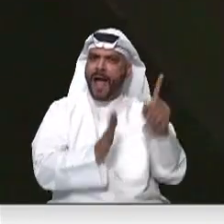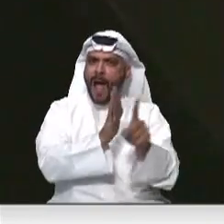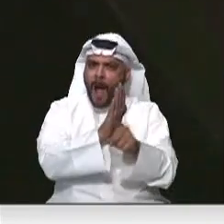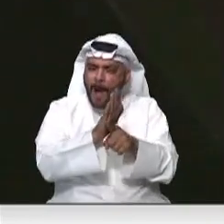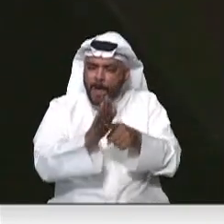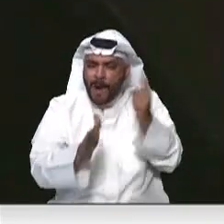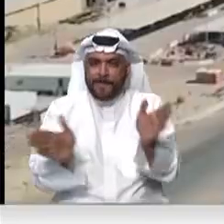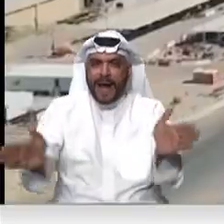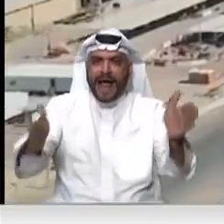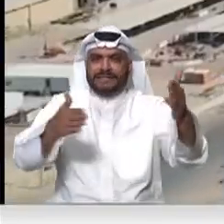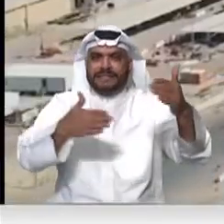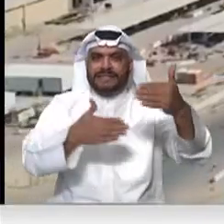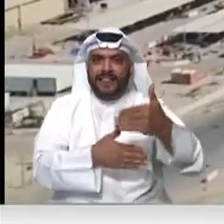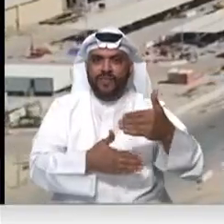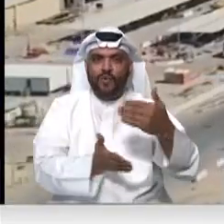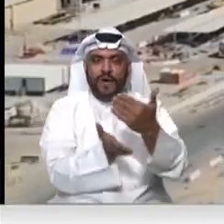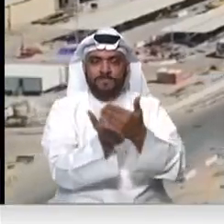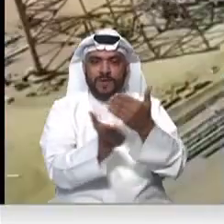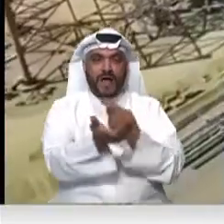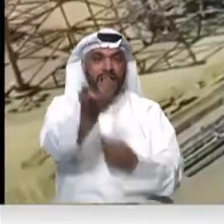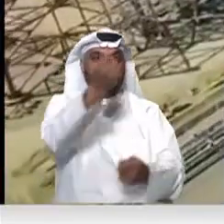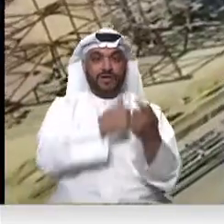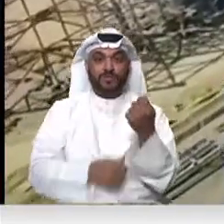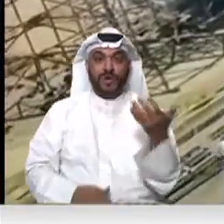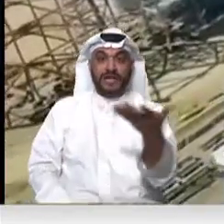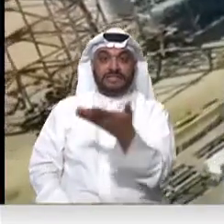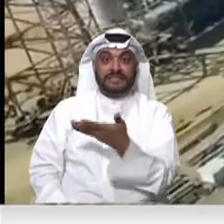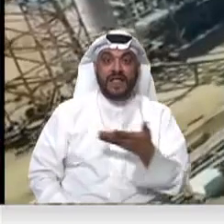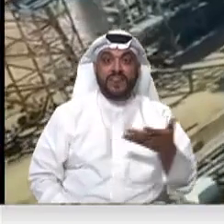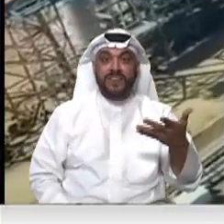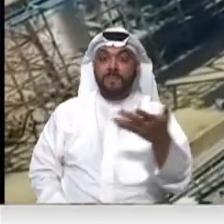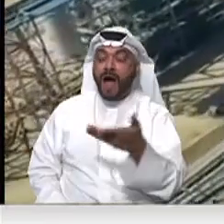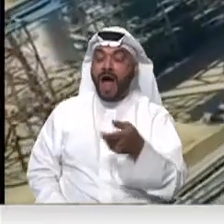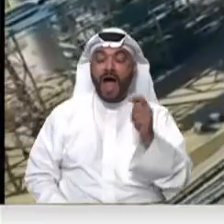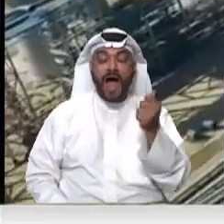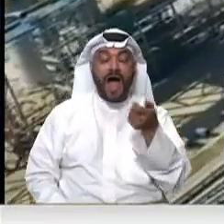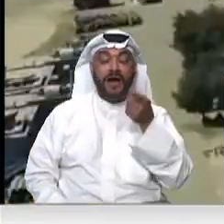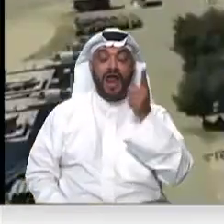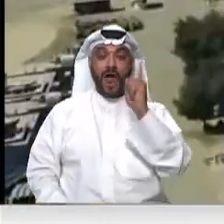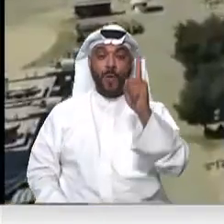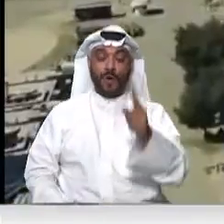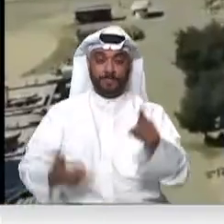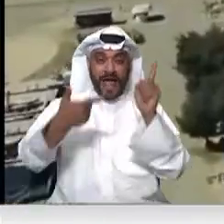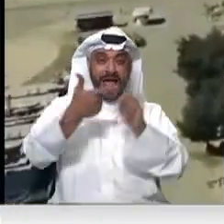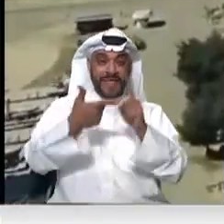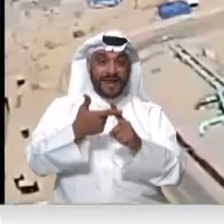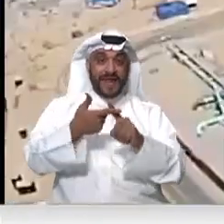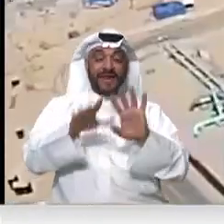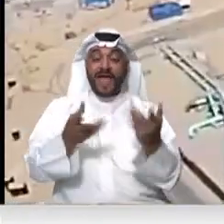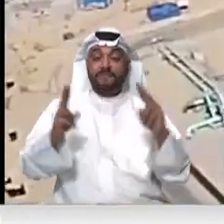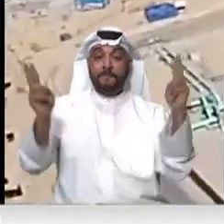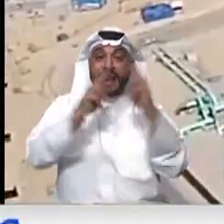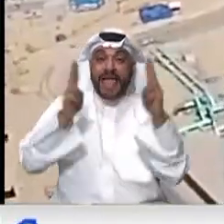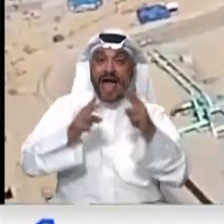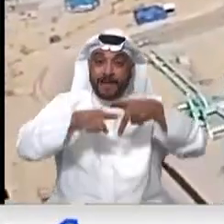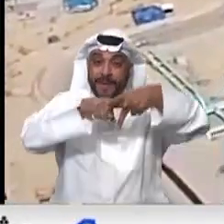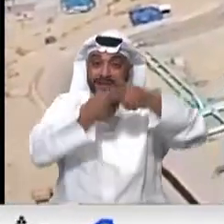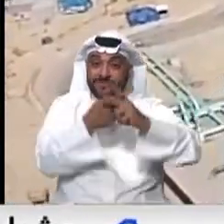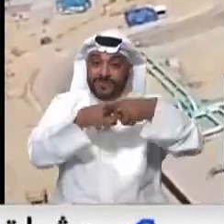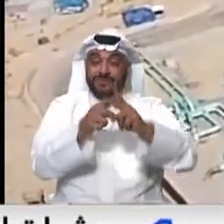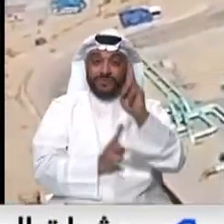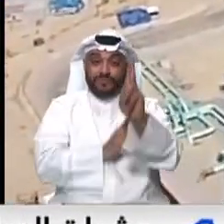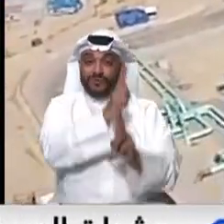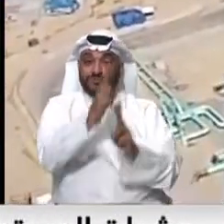لمواكبة التطور التقني في قطاعات الطاقة والطاقة المتجددة والارتقاء بمستواها الاقتصادي والاستثماري القائم منذ